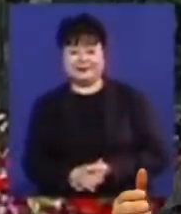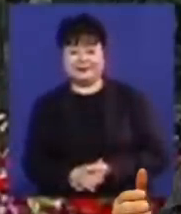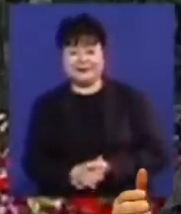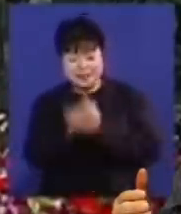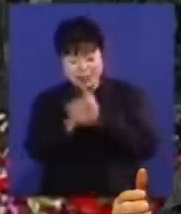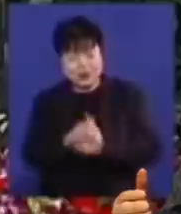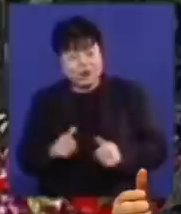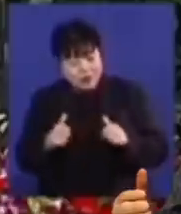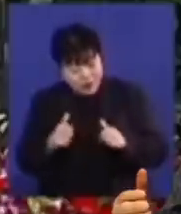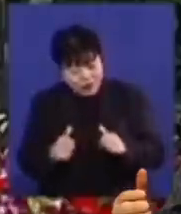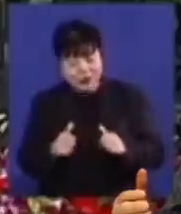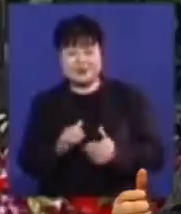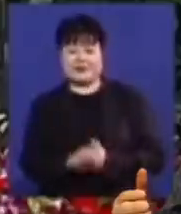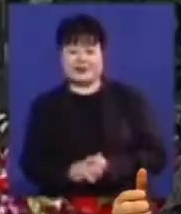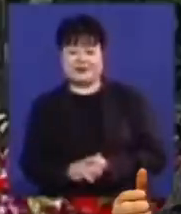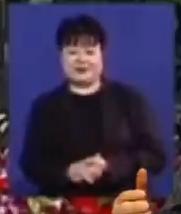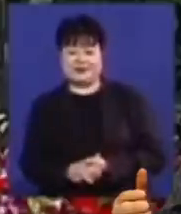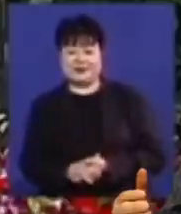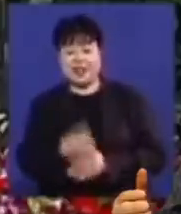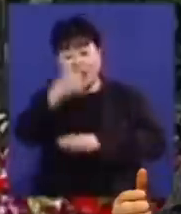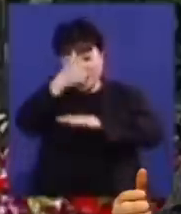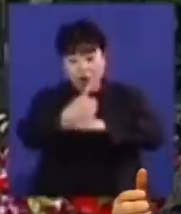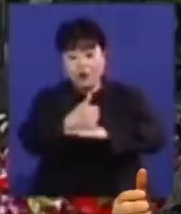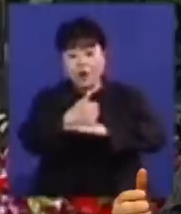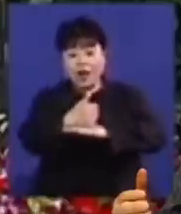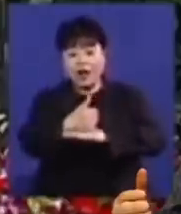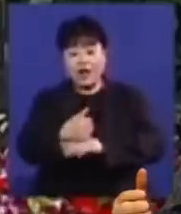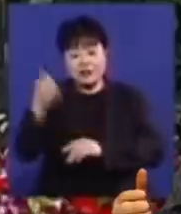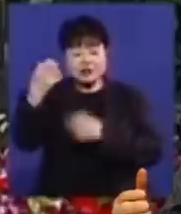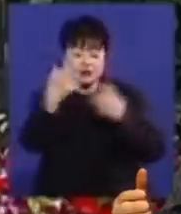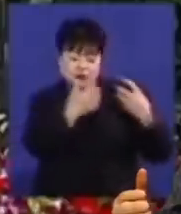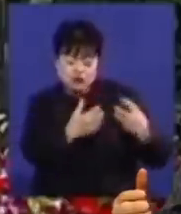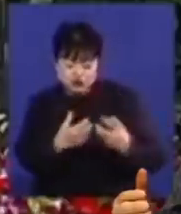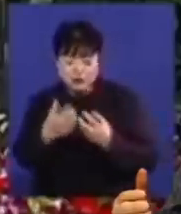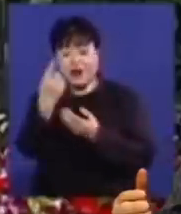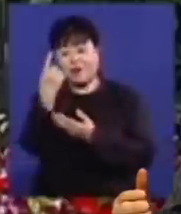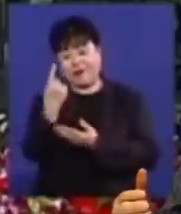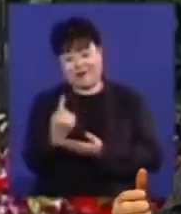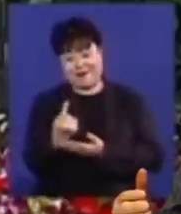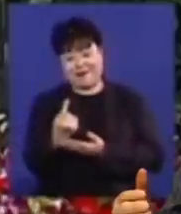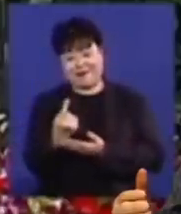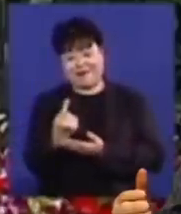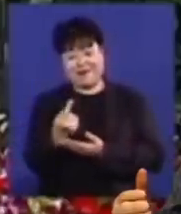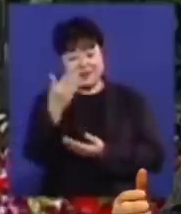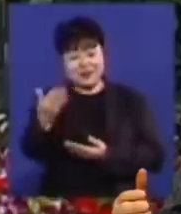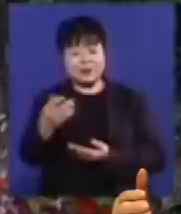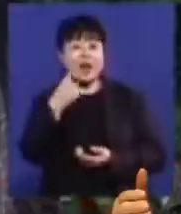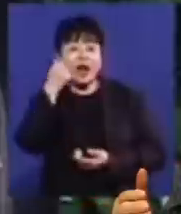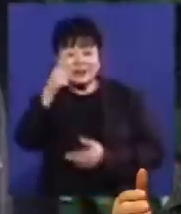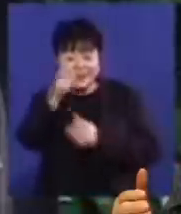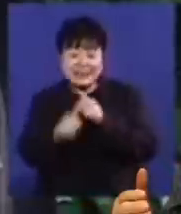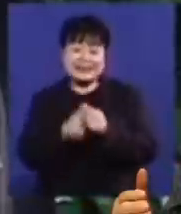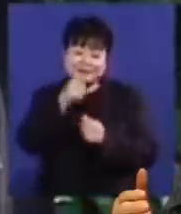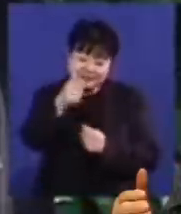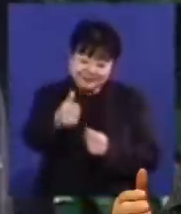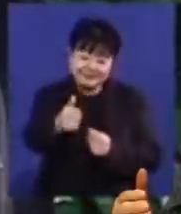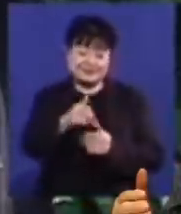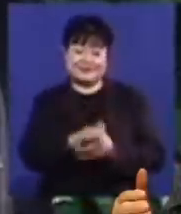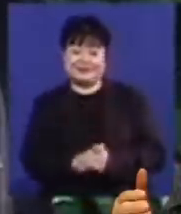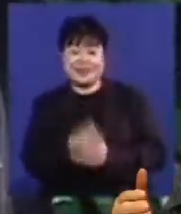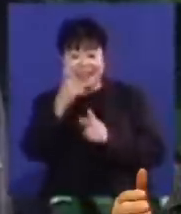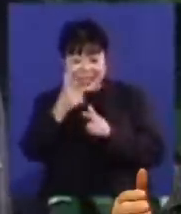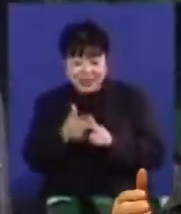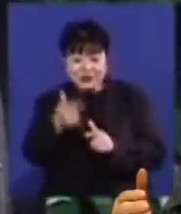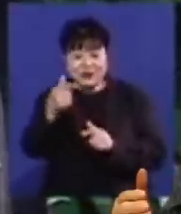기도를 열심히 하면은 그 결과로 다가오는 것이 성령 충만인 것입니다. 여러분, 아버지 하나님,